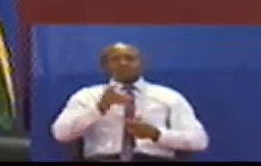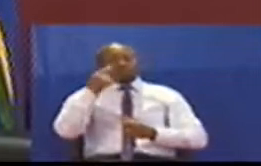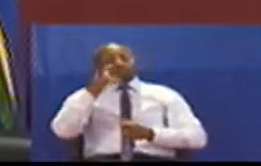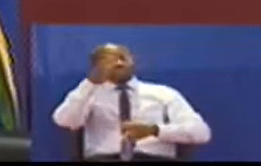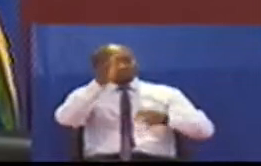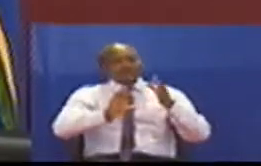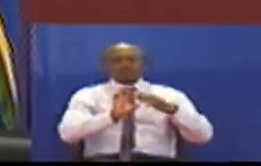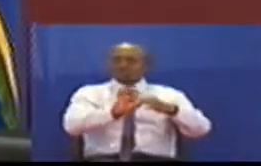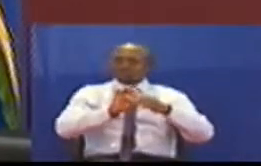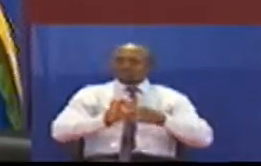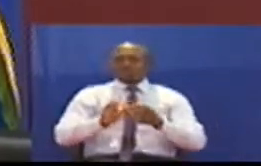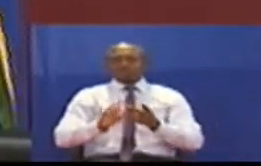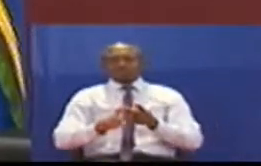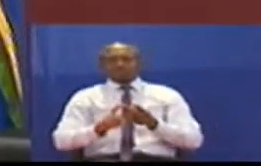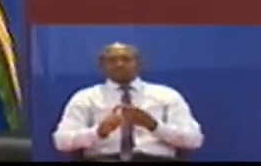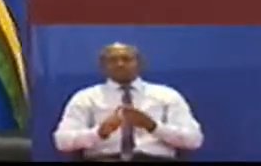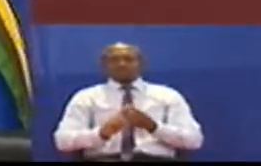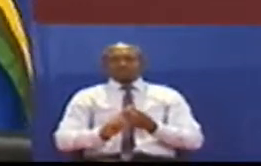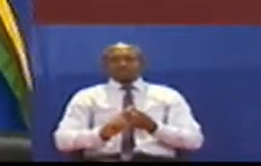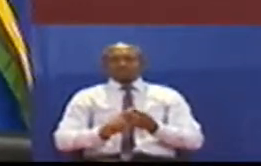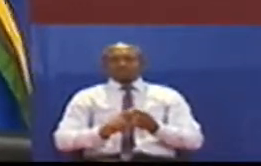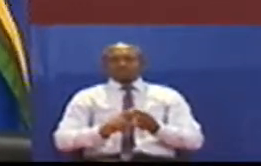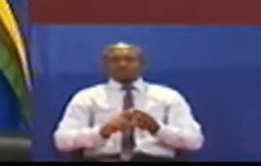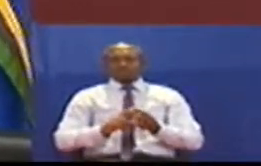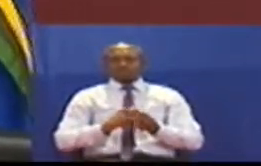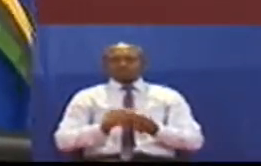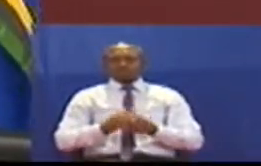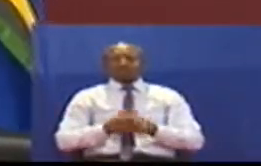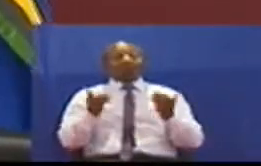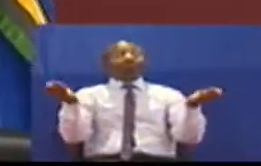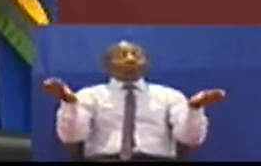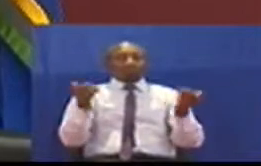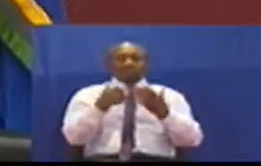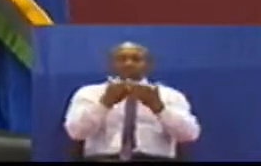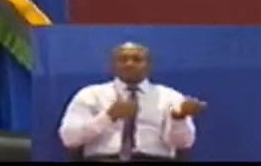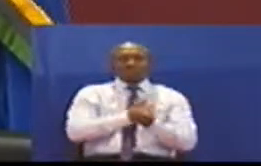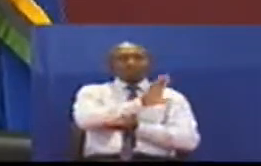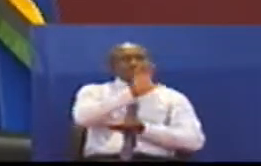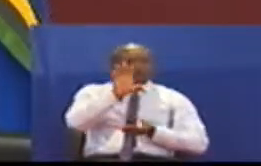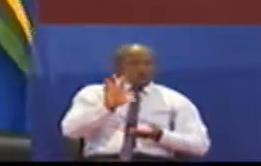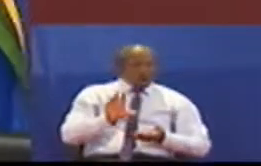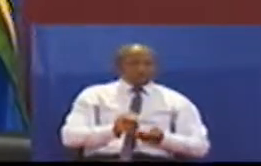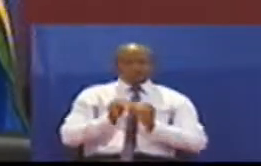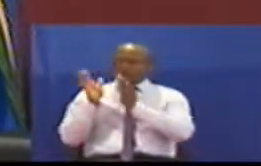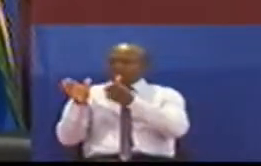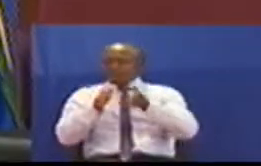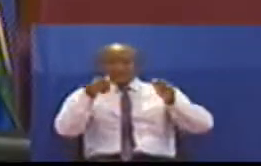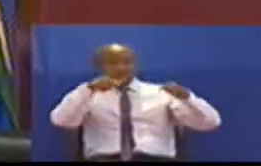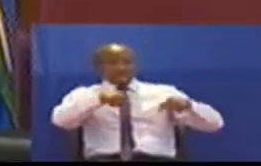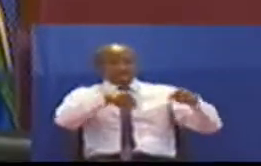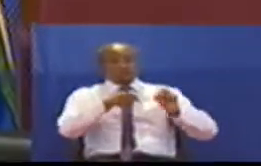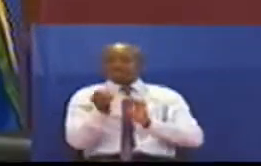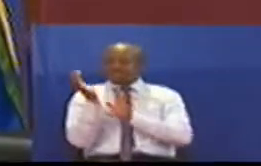kushirikiana nanyi, kujadiliana, kubadilishana mawazo. Basi kwa vile yote yaliyopangwa kufanyika kwa siku ya